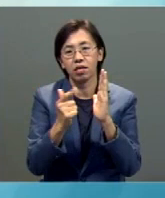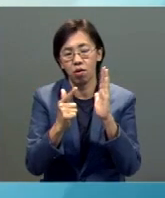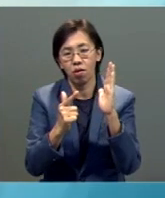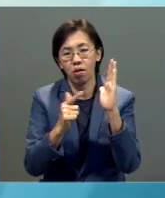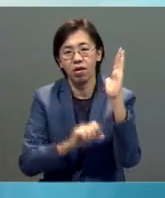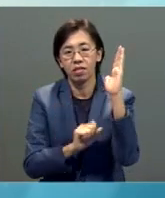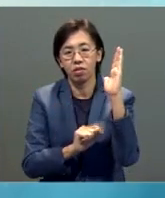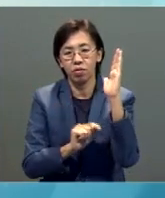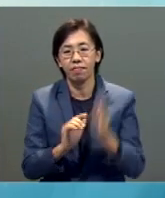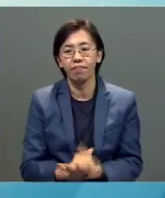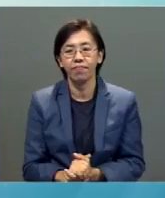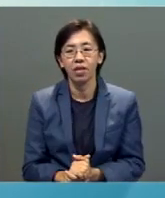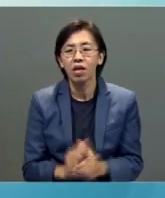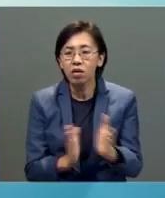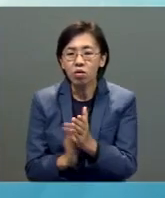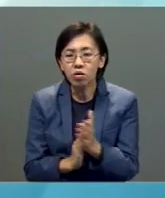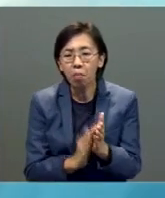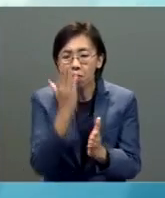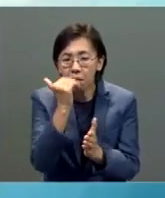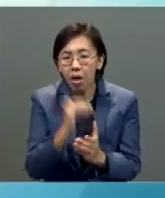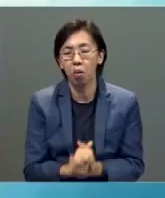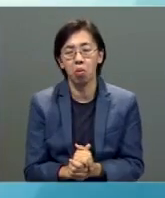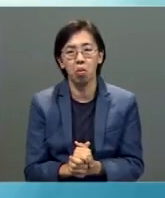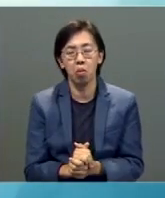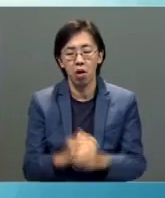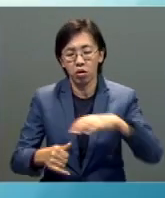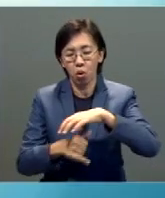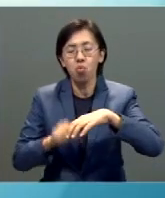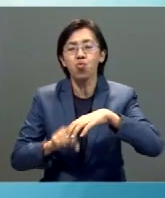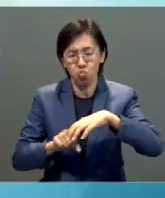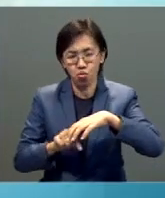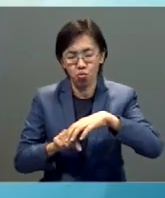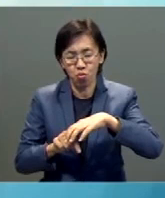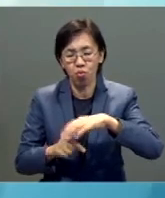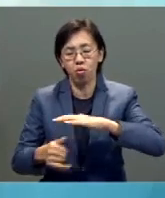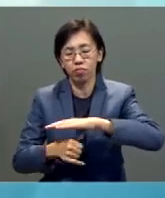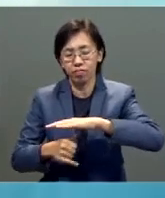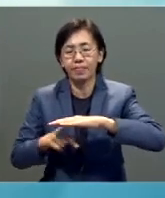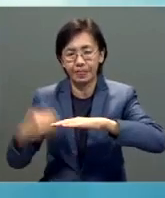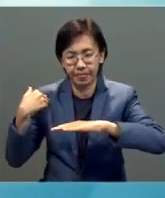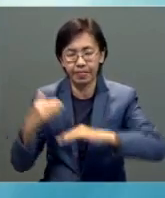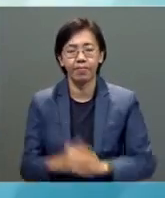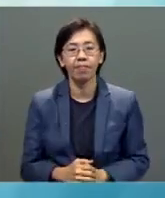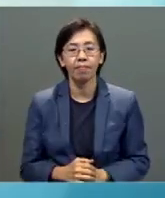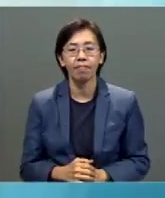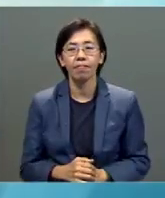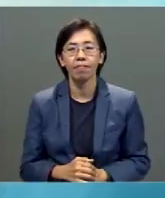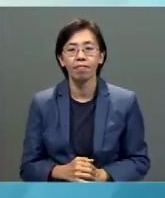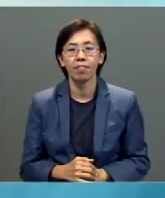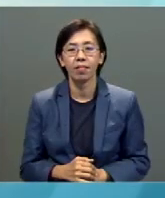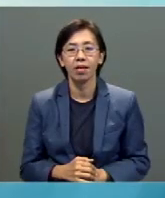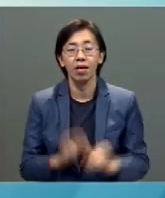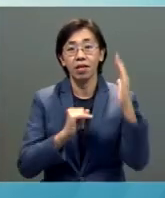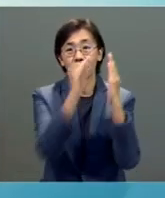ตูลนี่ต้องชมเขาด้วยเพราะว่ามีสเตทควอรันทีนอยู่ที่นั่นนะครับไปดูครับในแผนภูมิภาพของจังหวัด